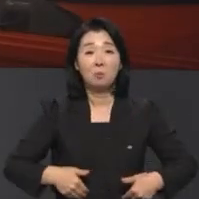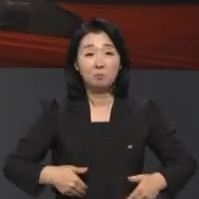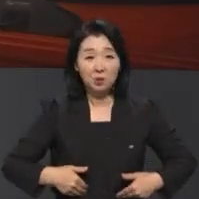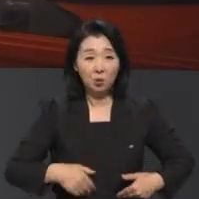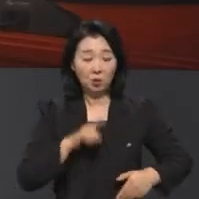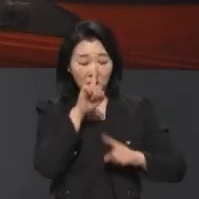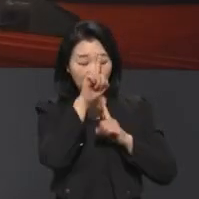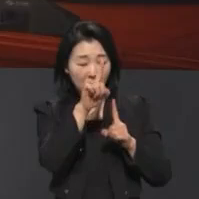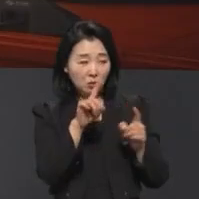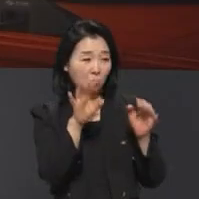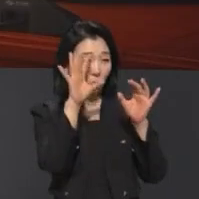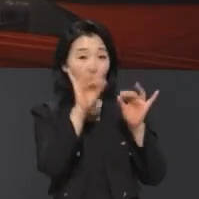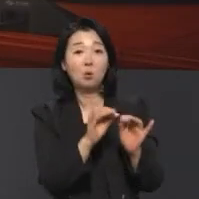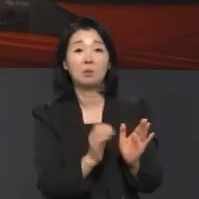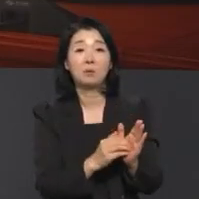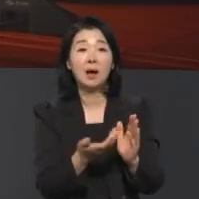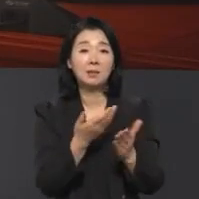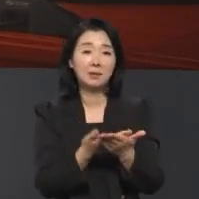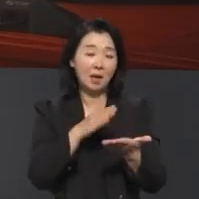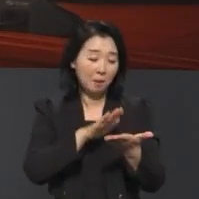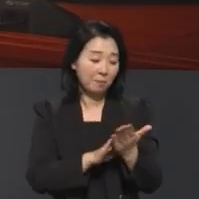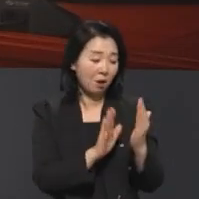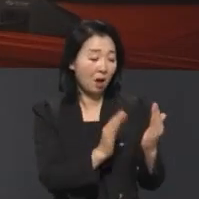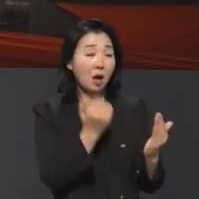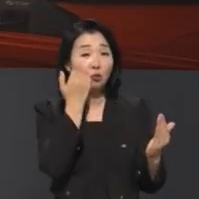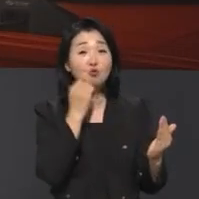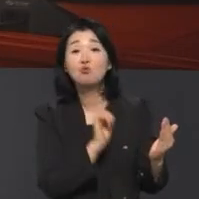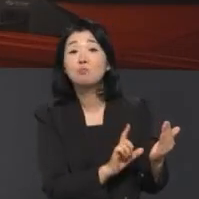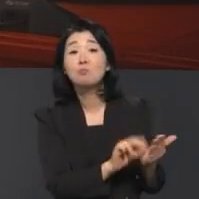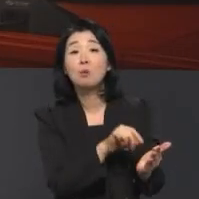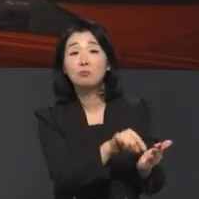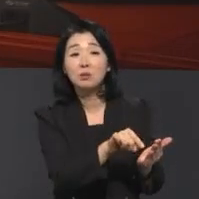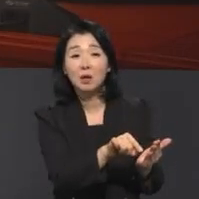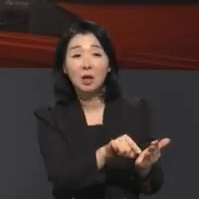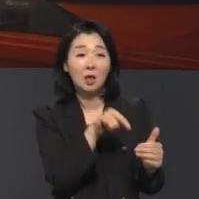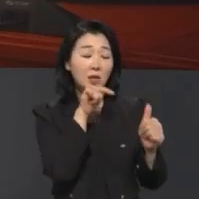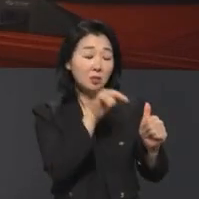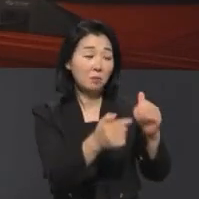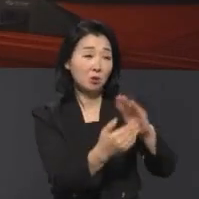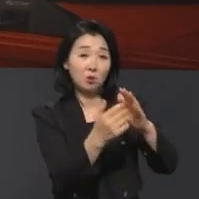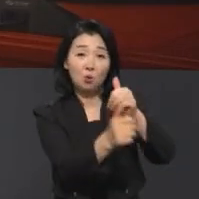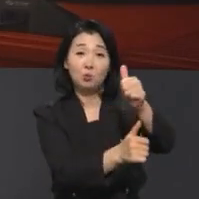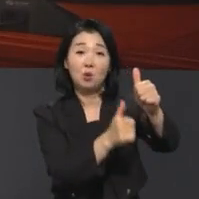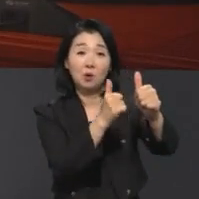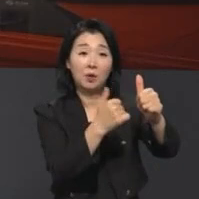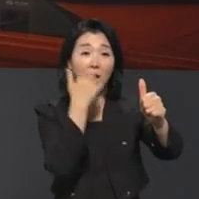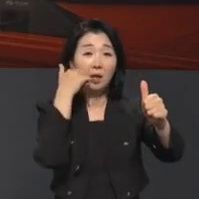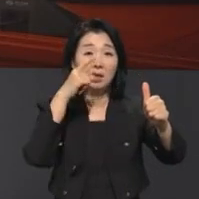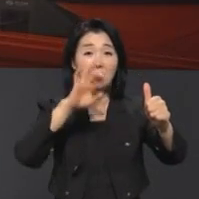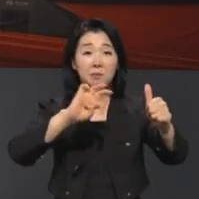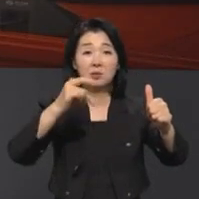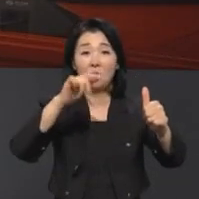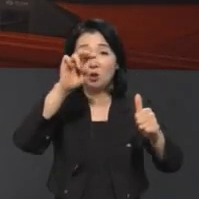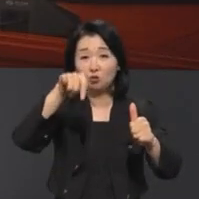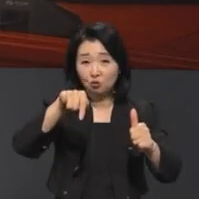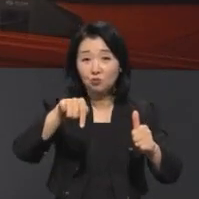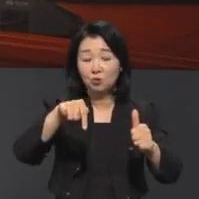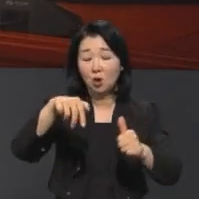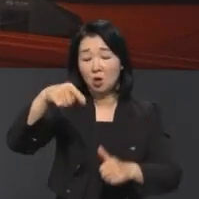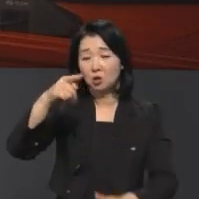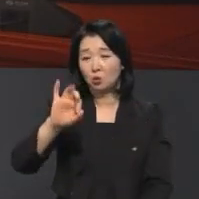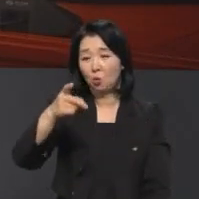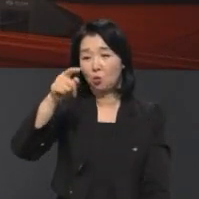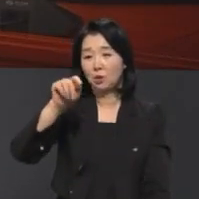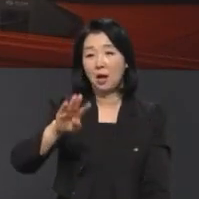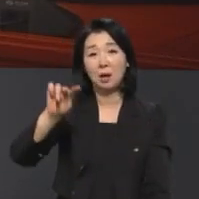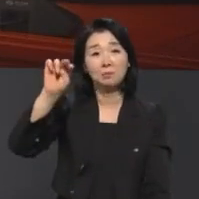목소리가 나옵니다. 하지만 개편 대상이 문제입니다. 지명직 최고위원을 임선숙 의원에서 비명계 송갑석 의원으로